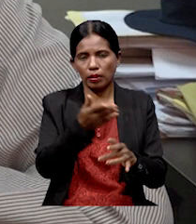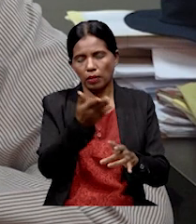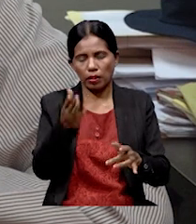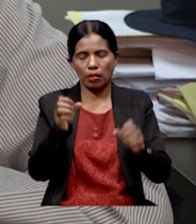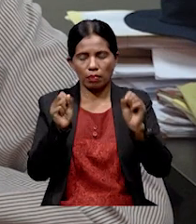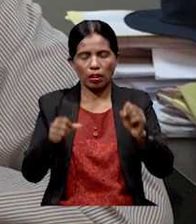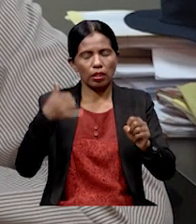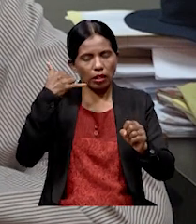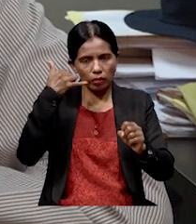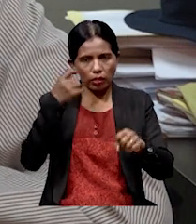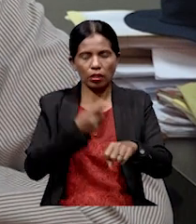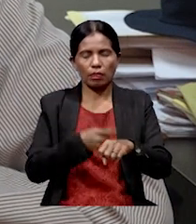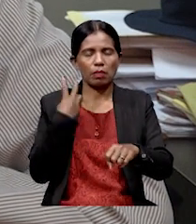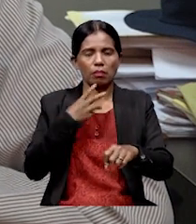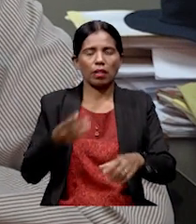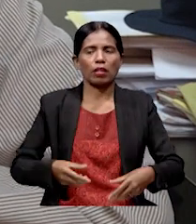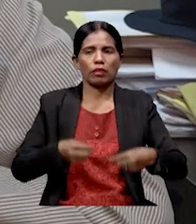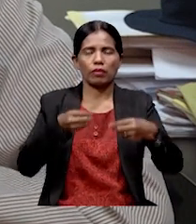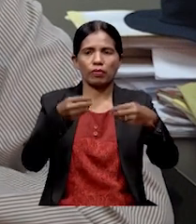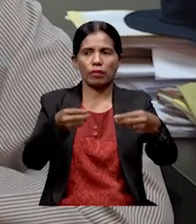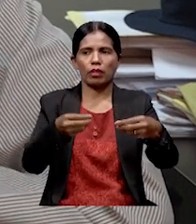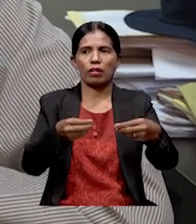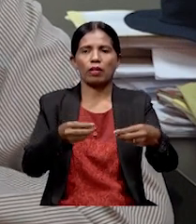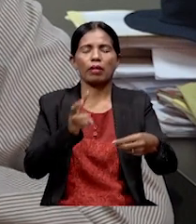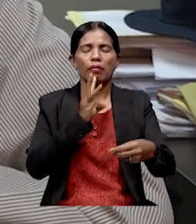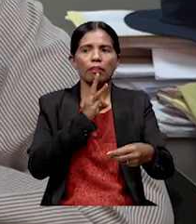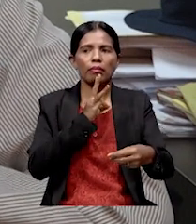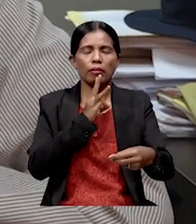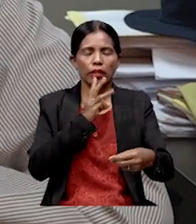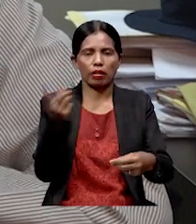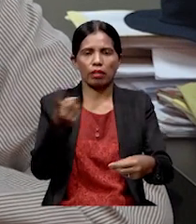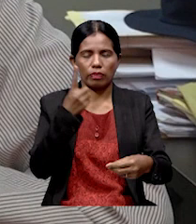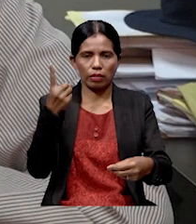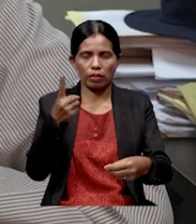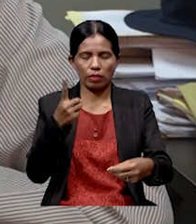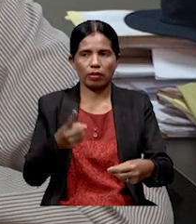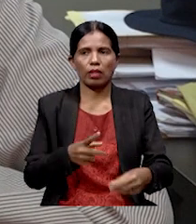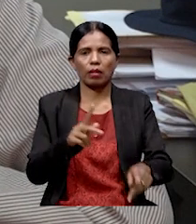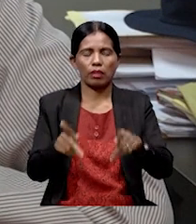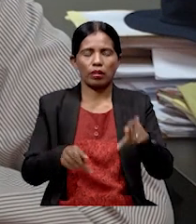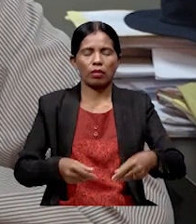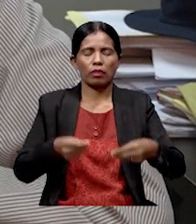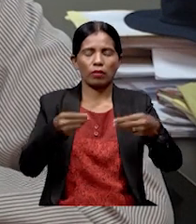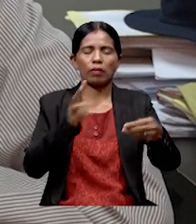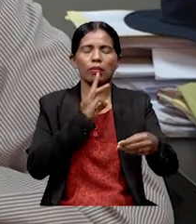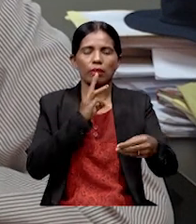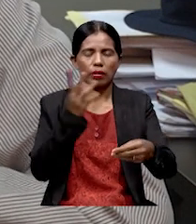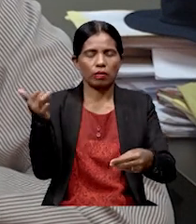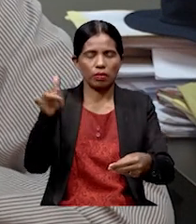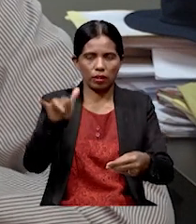telefon qualquer orang bela fornese be nafati ba disponibel fornese be nafati itu buat sih lah ya